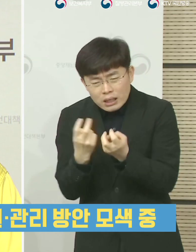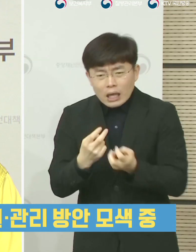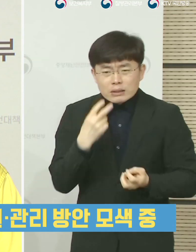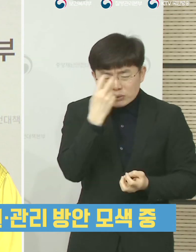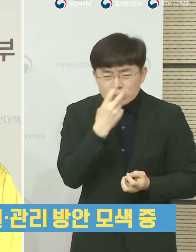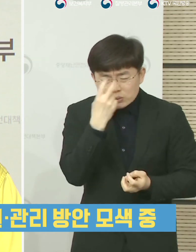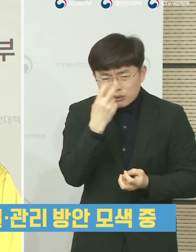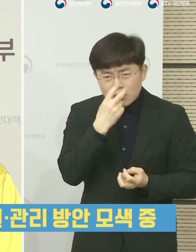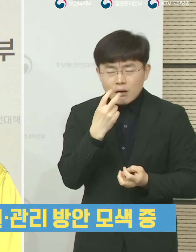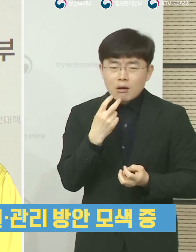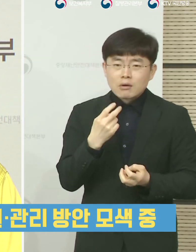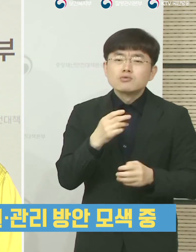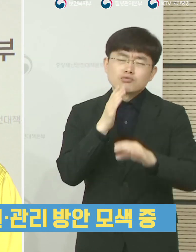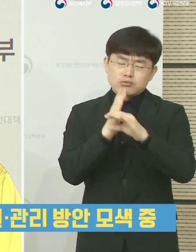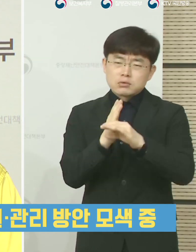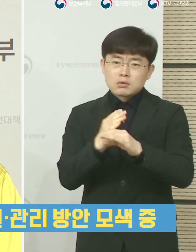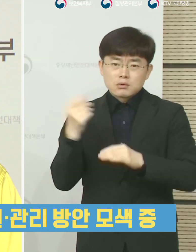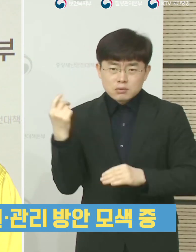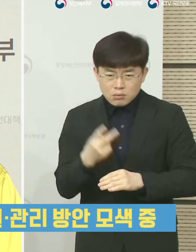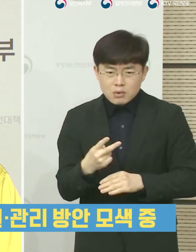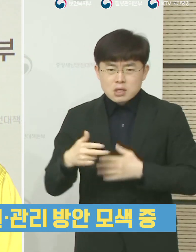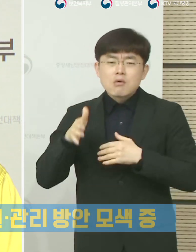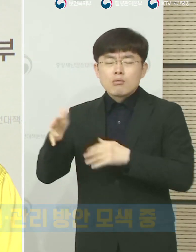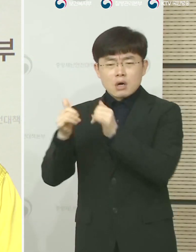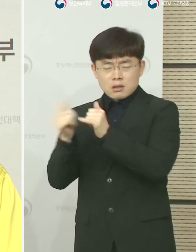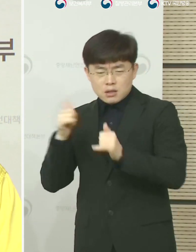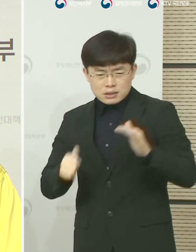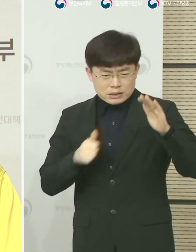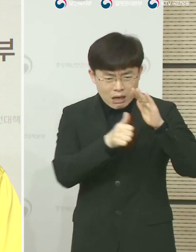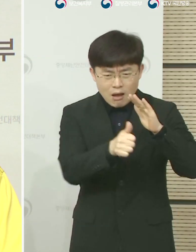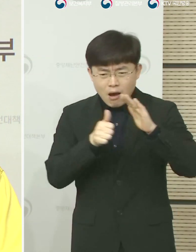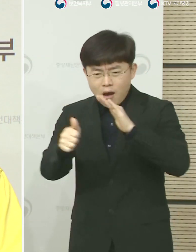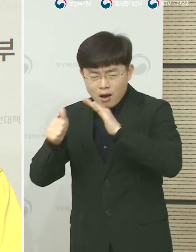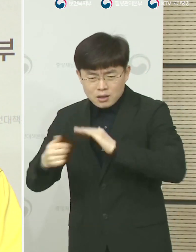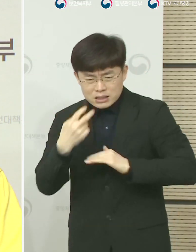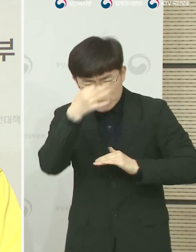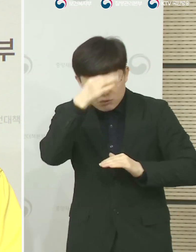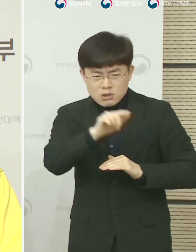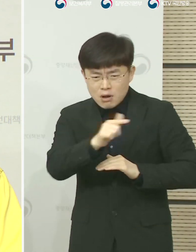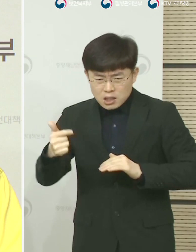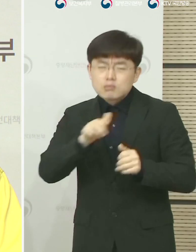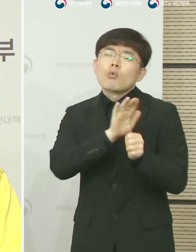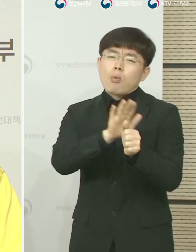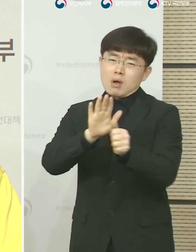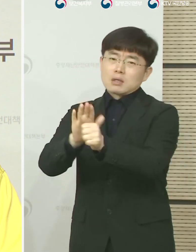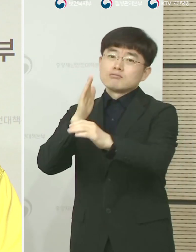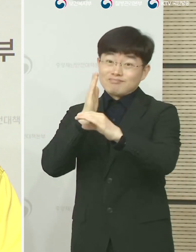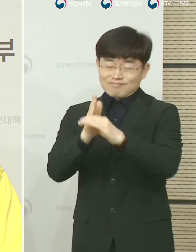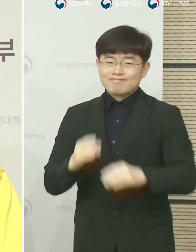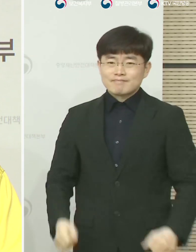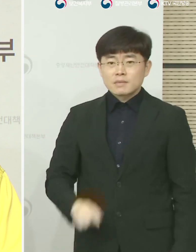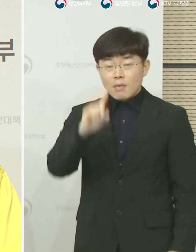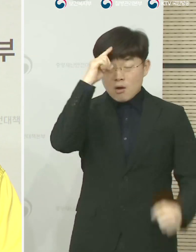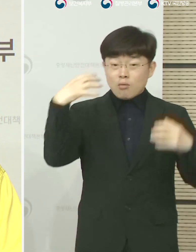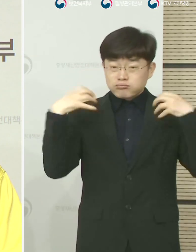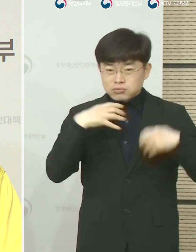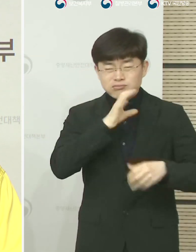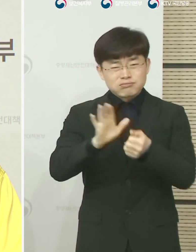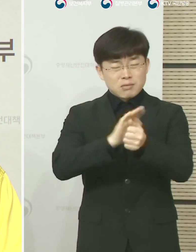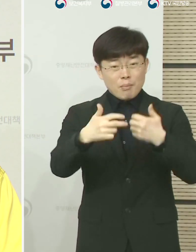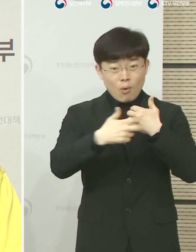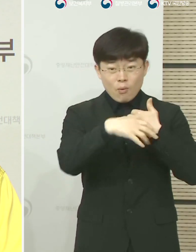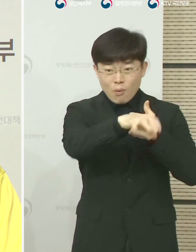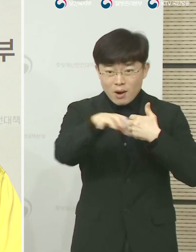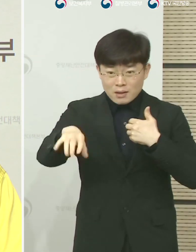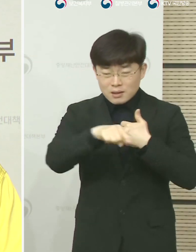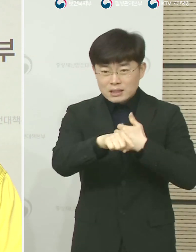요양병원들을 돌아다니면서 기술적 지원을 해주고 계십니다. 정부는 지금 요양병원협회와 다수의 요양병원들이